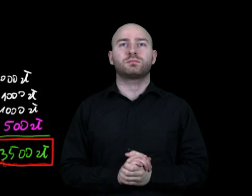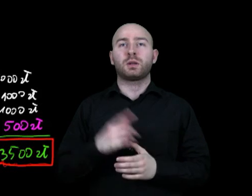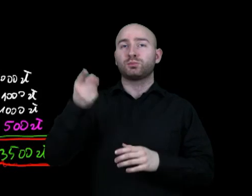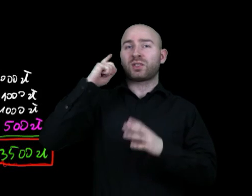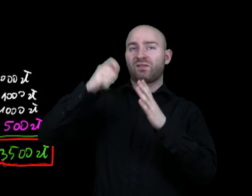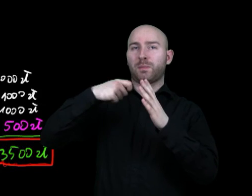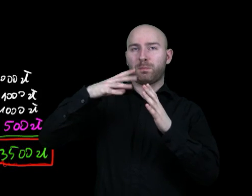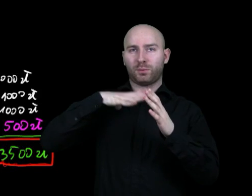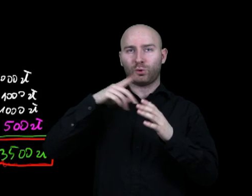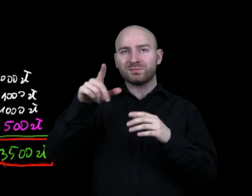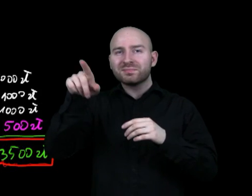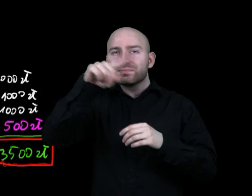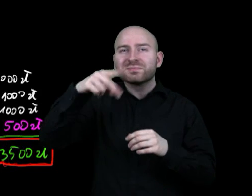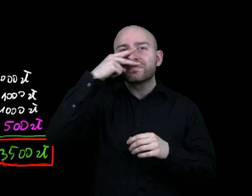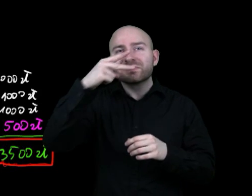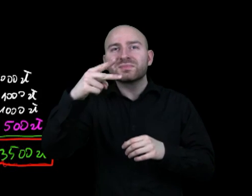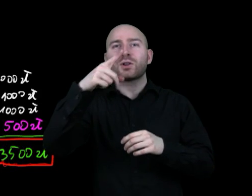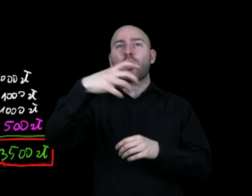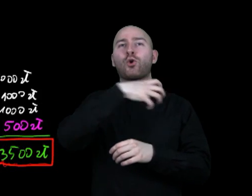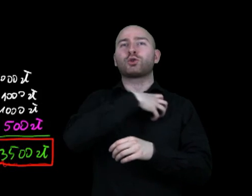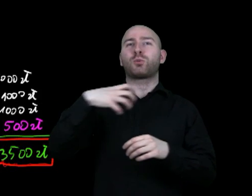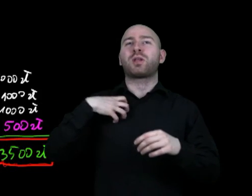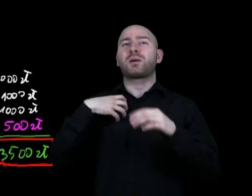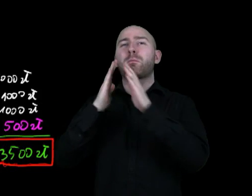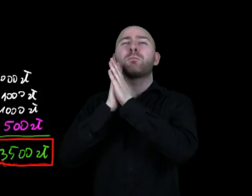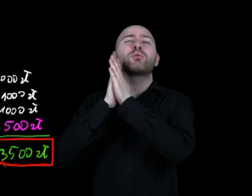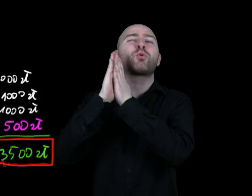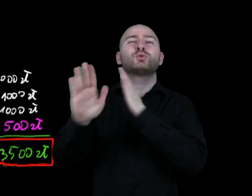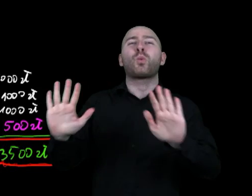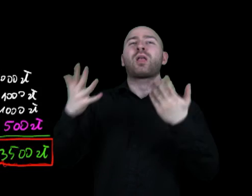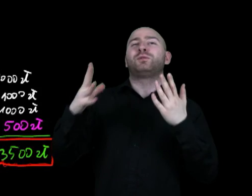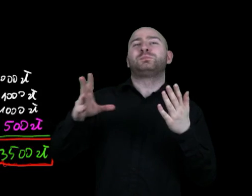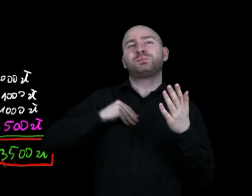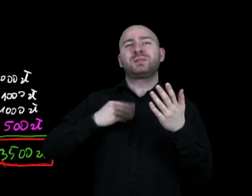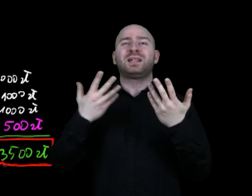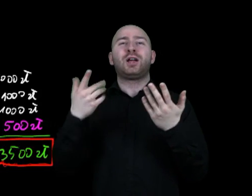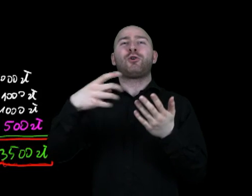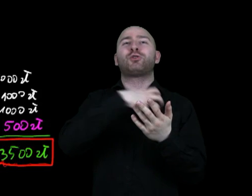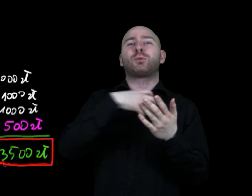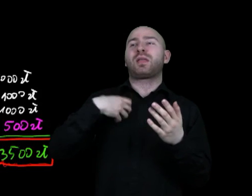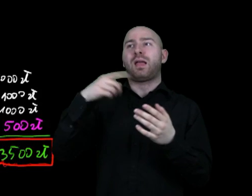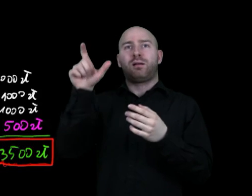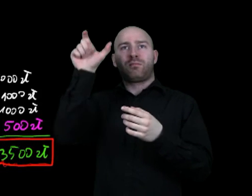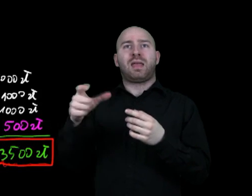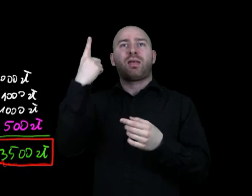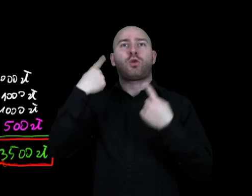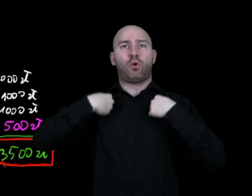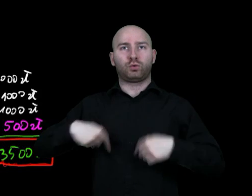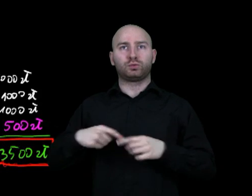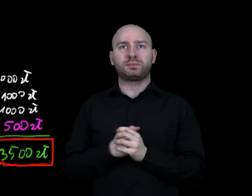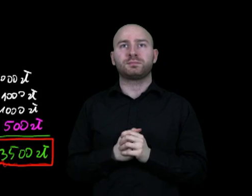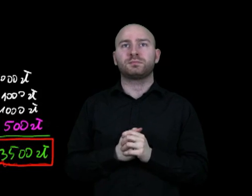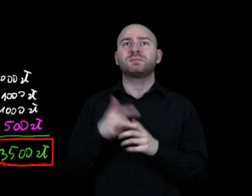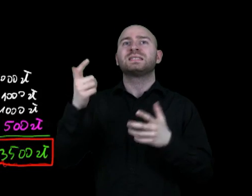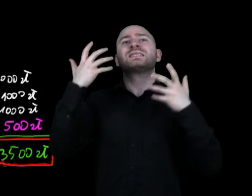W poprzednim odcinku rozpatrywaliśmy chyba najprostszą, możliwą gospodarkę. Zresztą nie wiem, czy w ogóle możliwą. Gospodarkę jednoosobową.